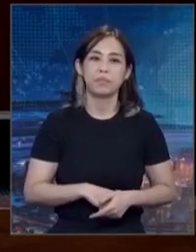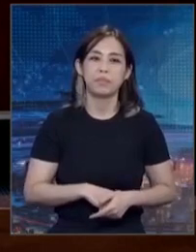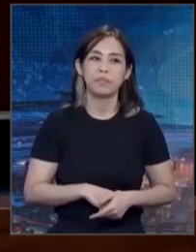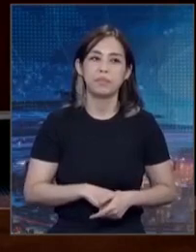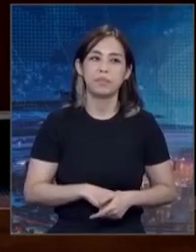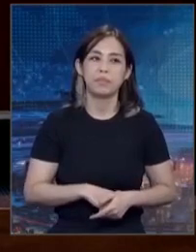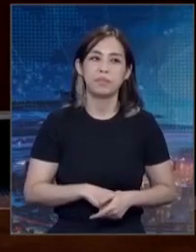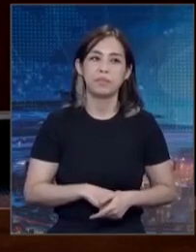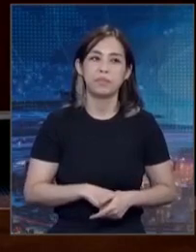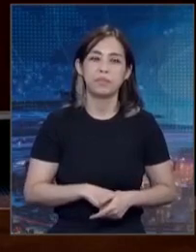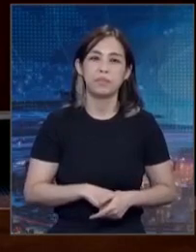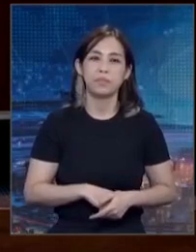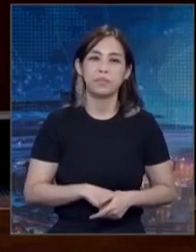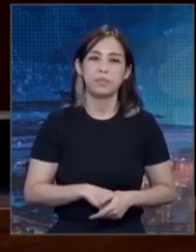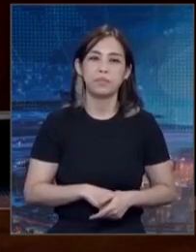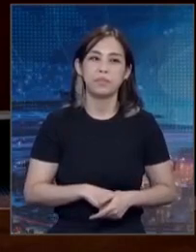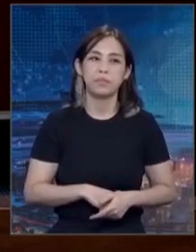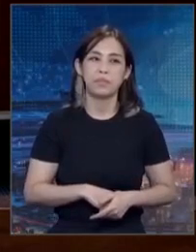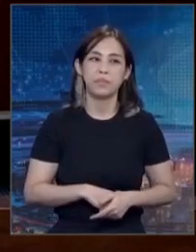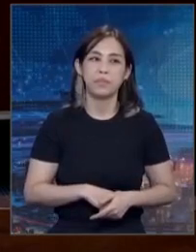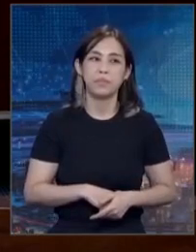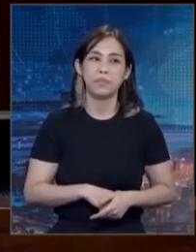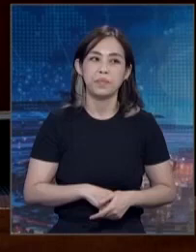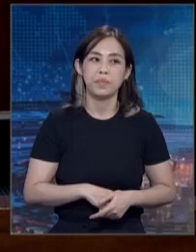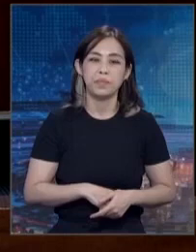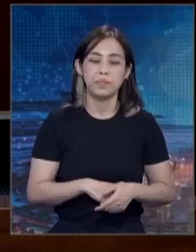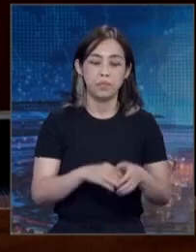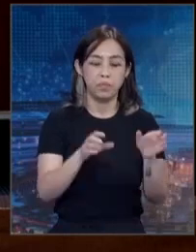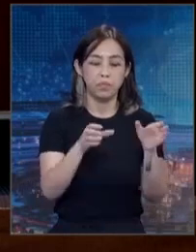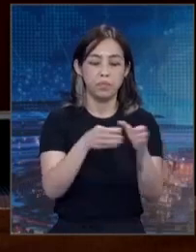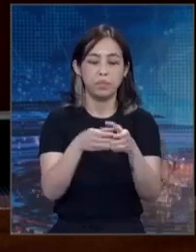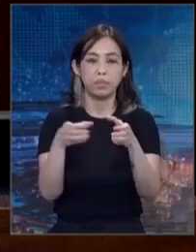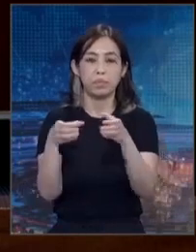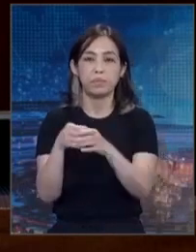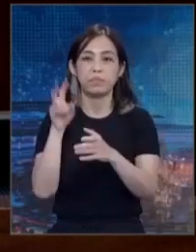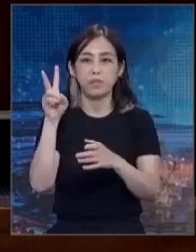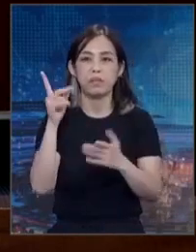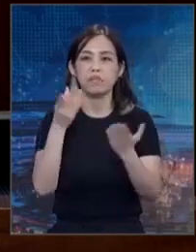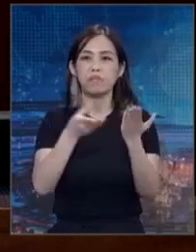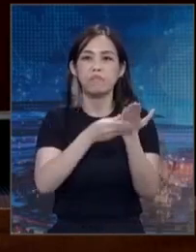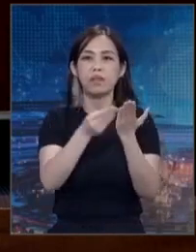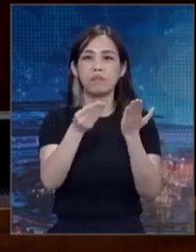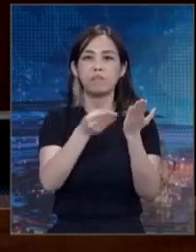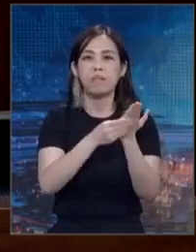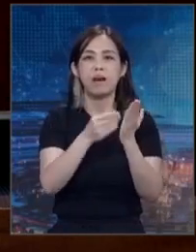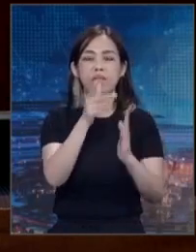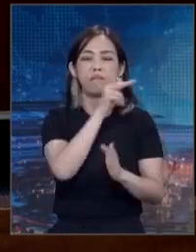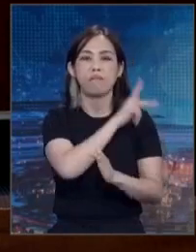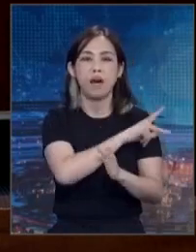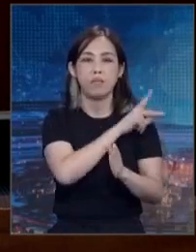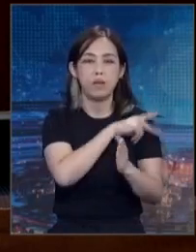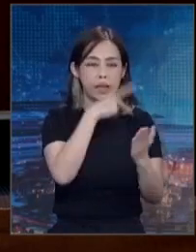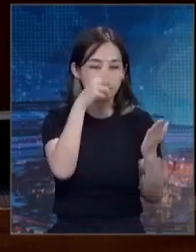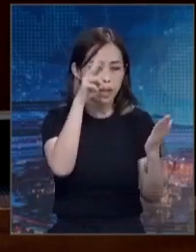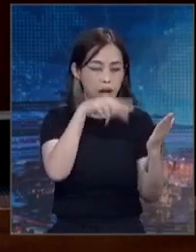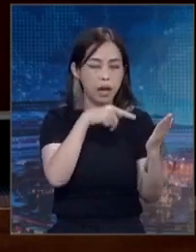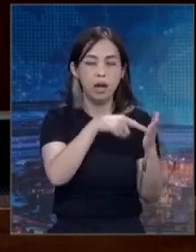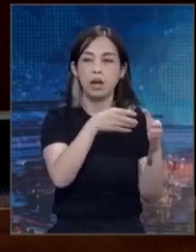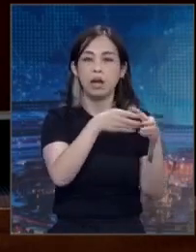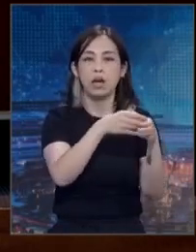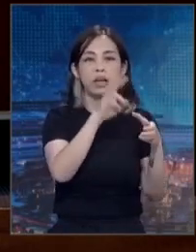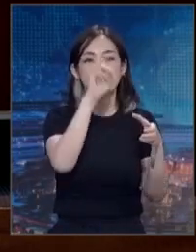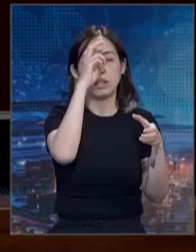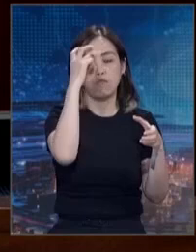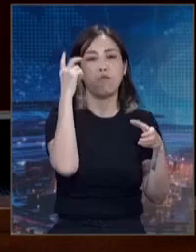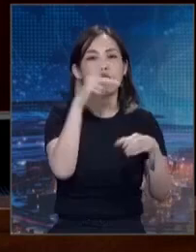Xin báo cáo với Quốc hội là hai cái tổ mà tổng rà soát văn bản vi phạm pháp luật. Một cái tổ của Chính phủ do Phó